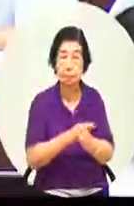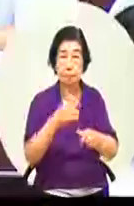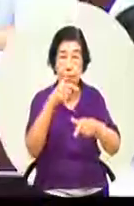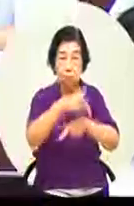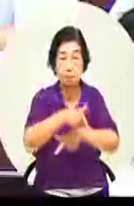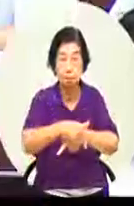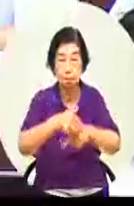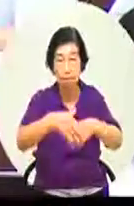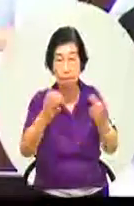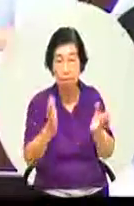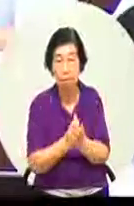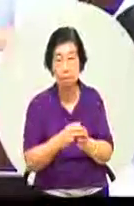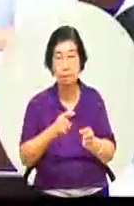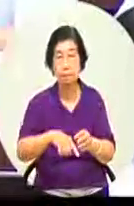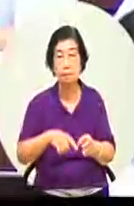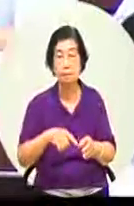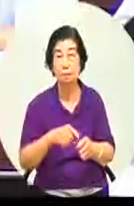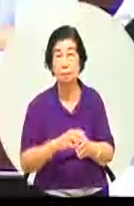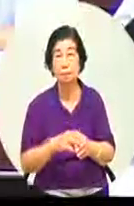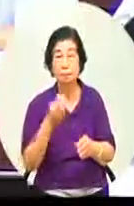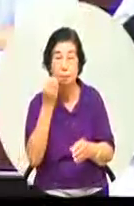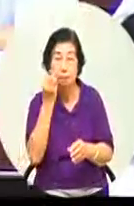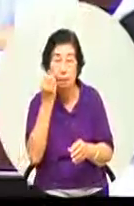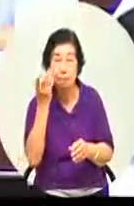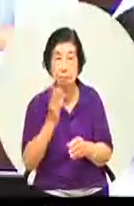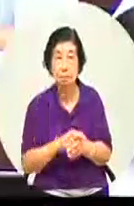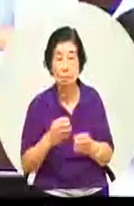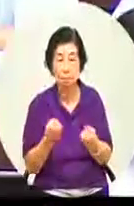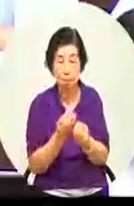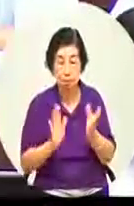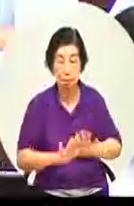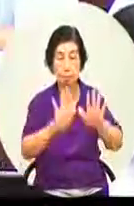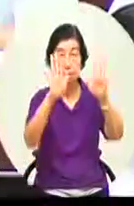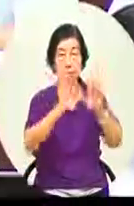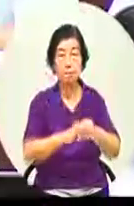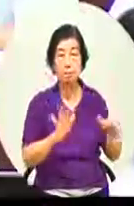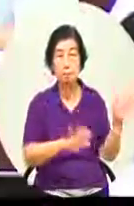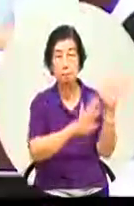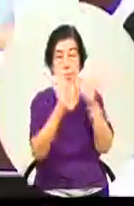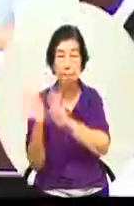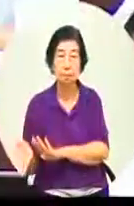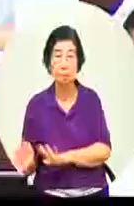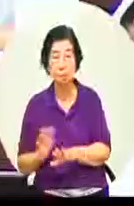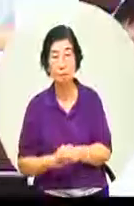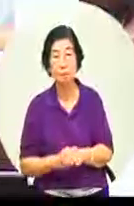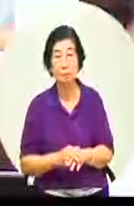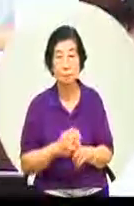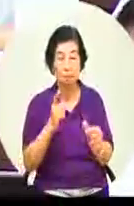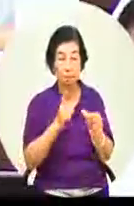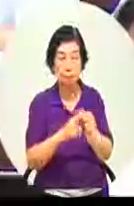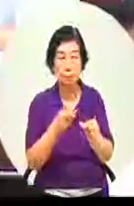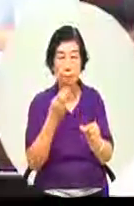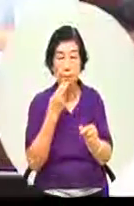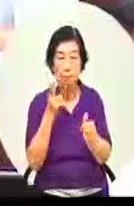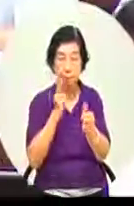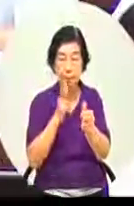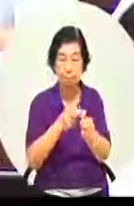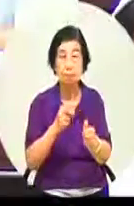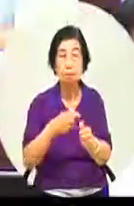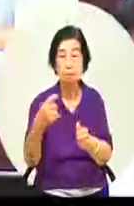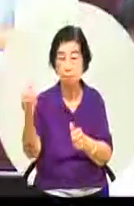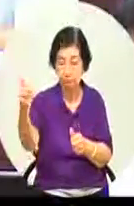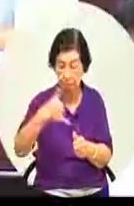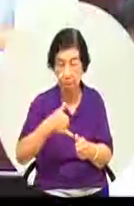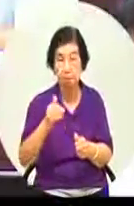们也共同来探讨我们整个南部的观光要怎么发展。那其实那一天因为有中央的这个代表下来，所以我们的业者大概